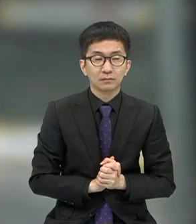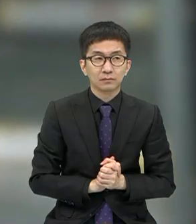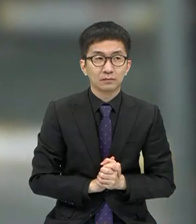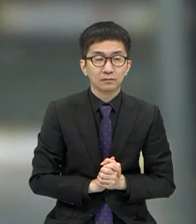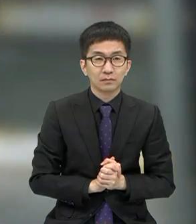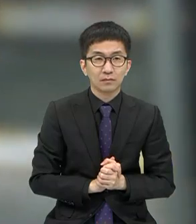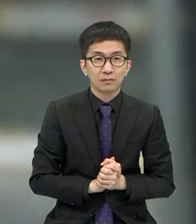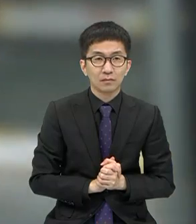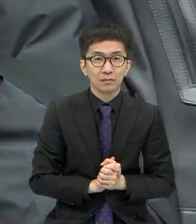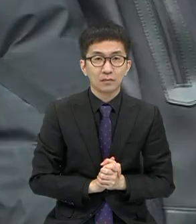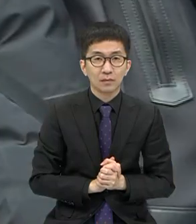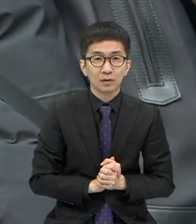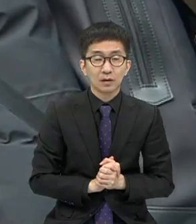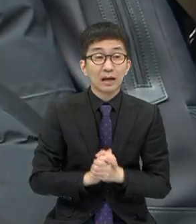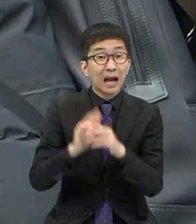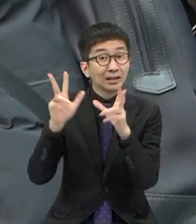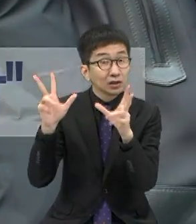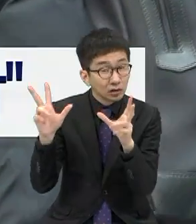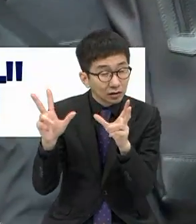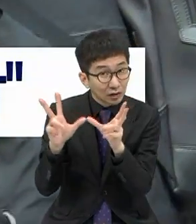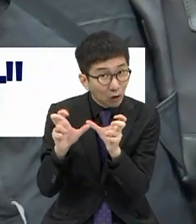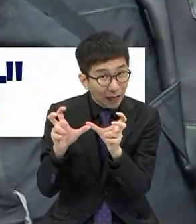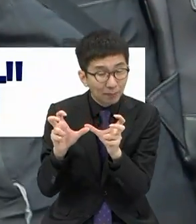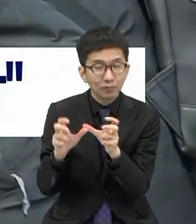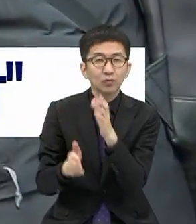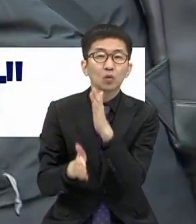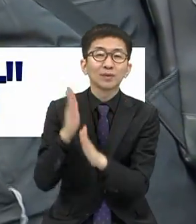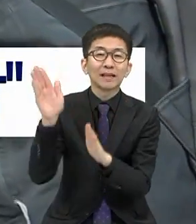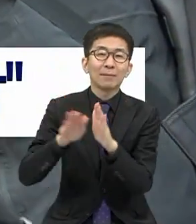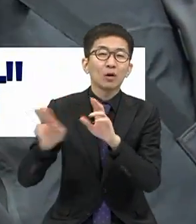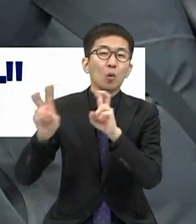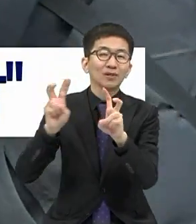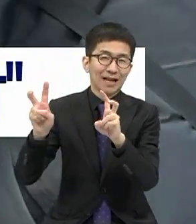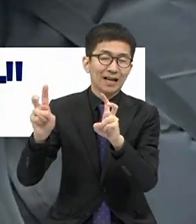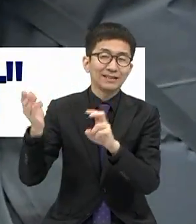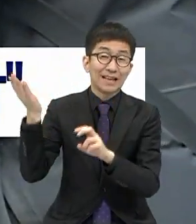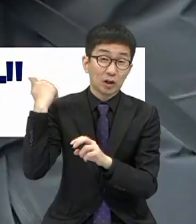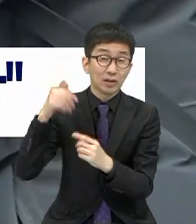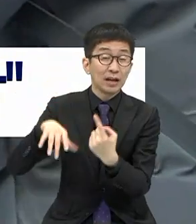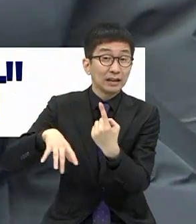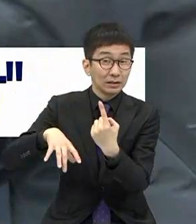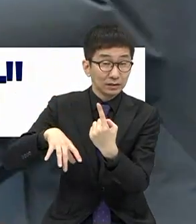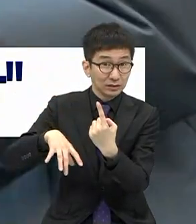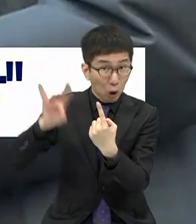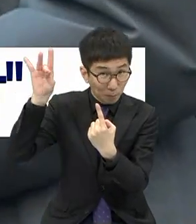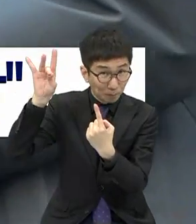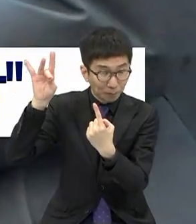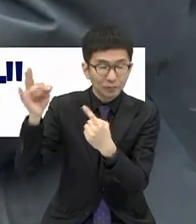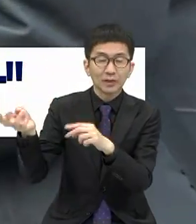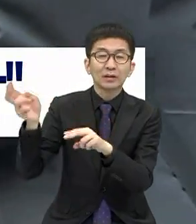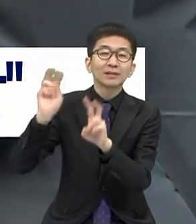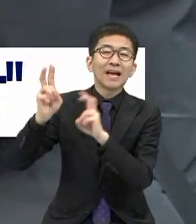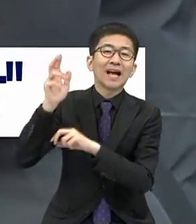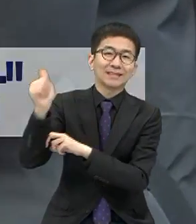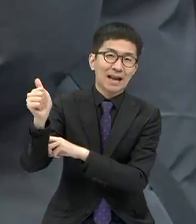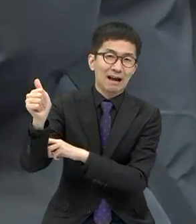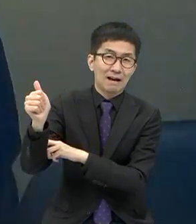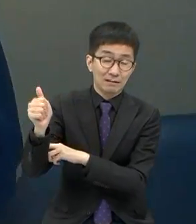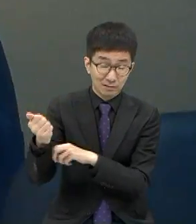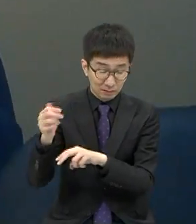황무성 성남도시개발공사 초대 사장은 재임 기간 내내 불편했던 유동규 당시 본부장과의 관계를 숨기지